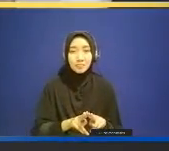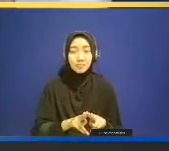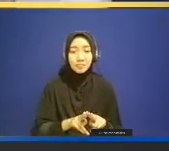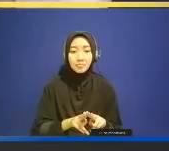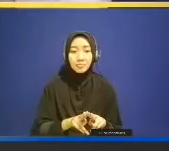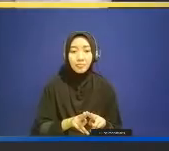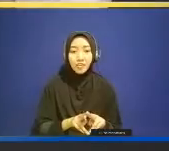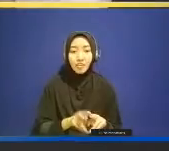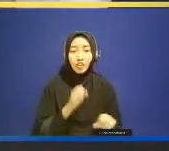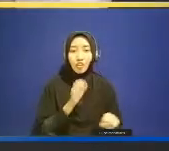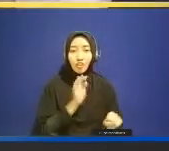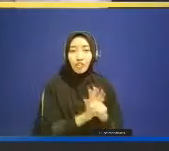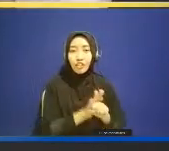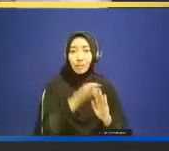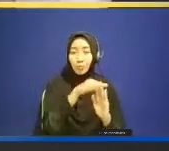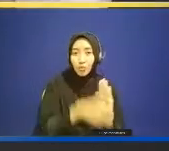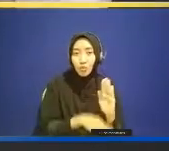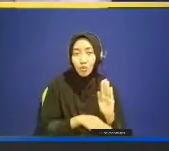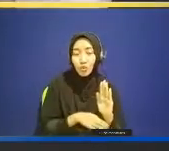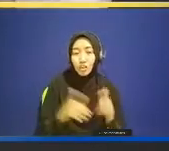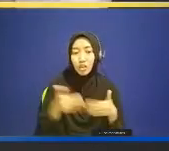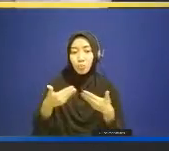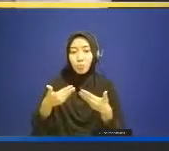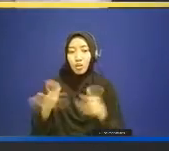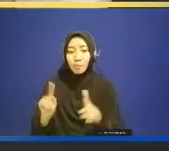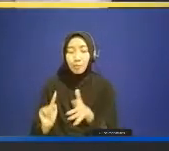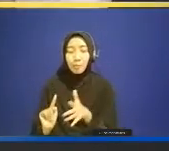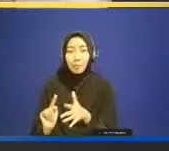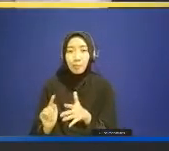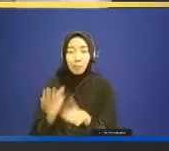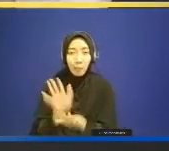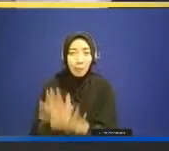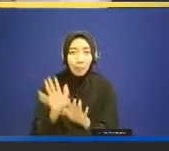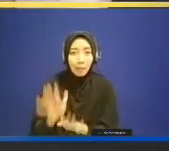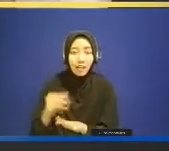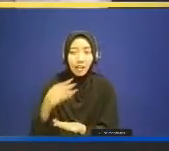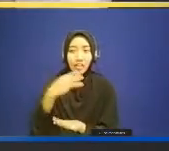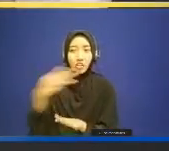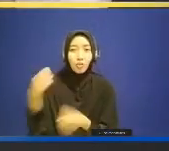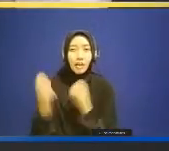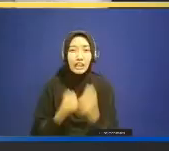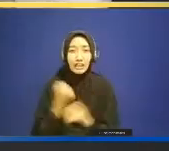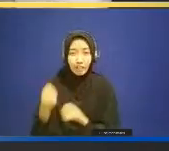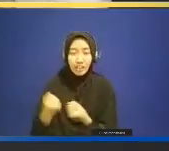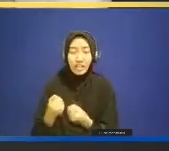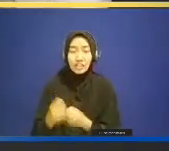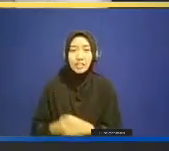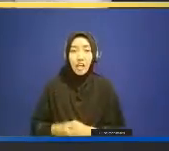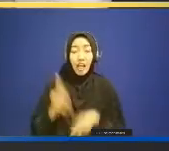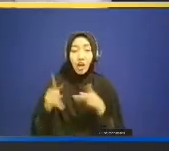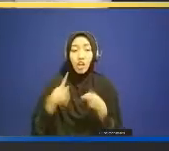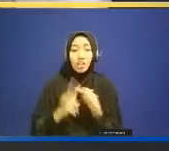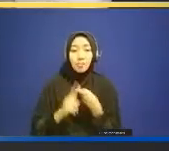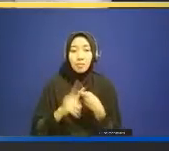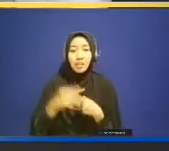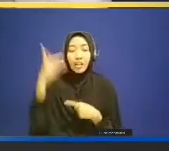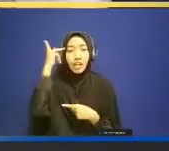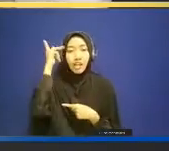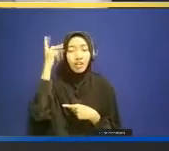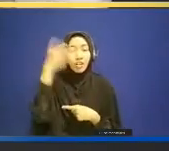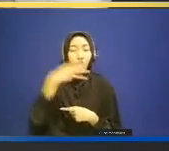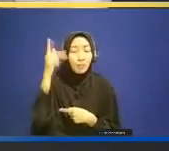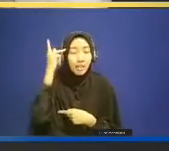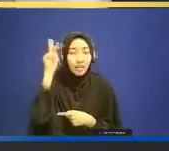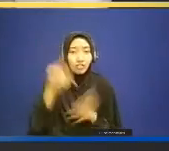namanya konflik yang menurun dan juga mulai dibuka perlahan-lahan ya aktivitas perekonomian seperti ini gitu ya auto mode creative pulang bisa